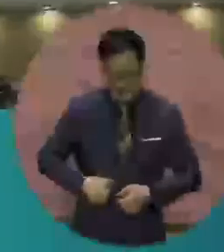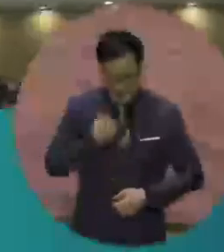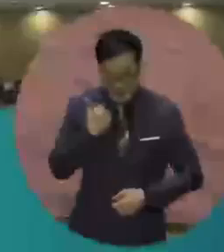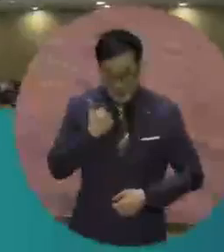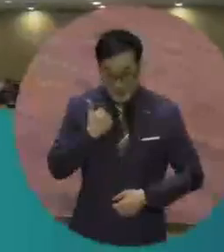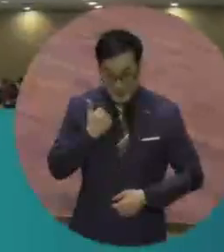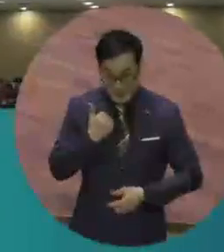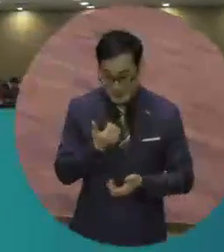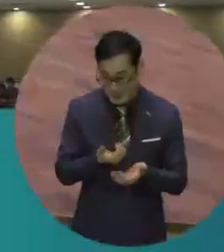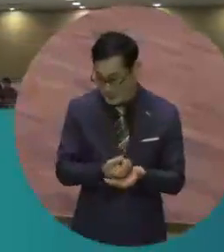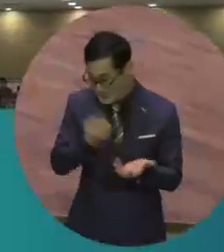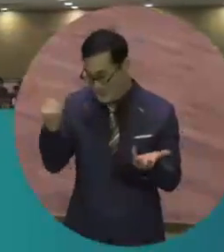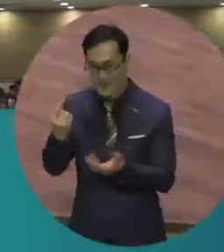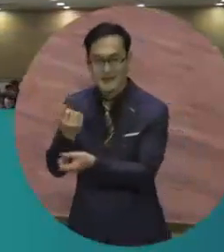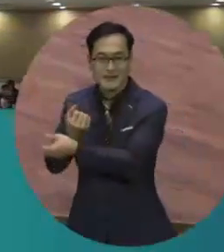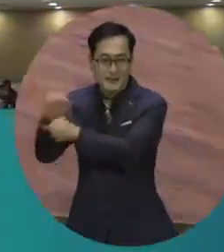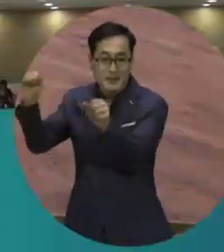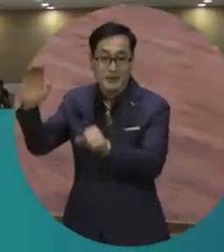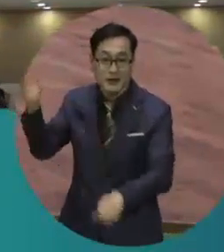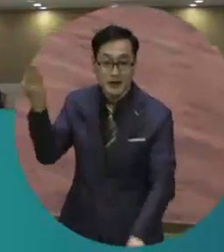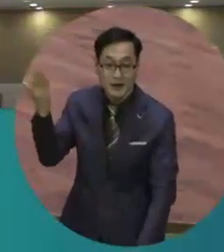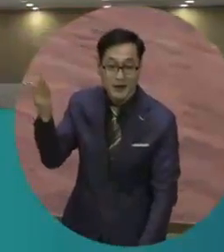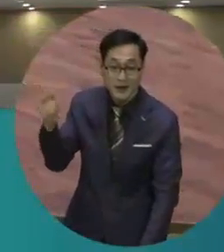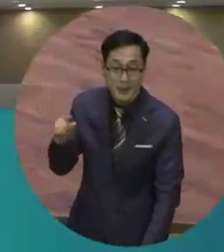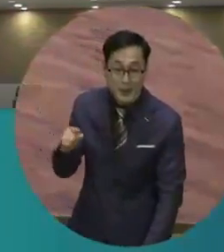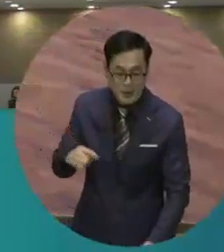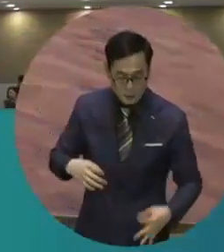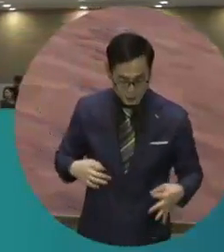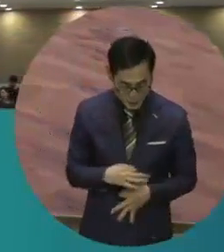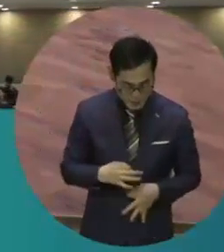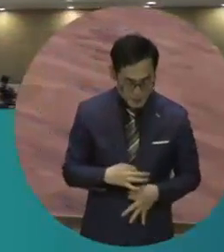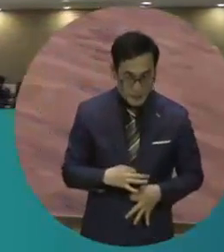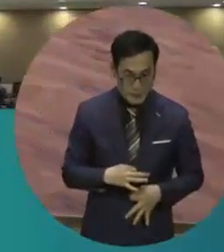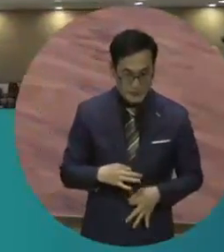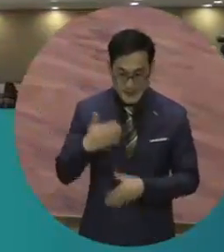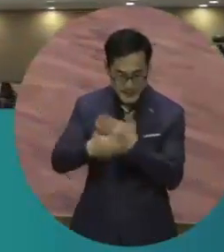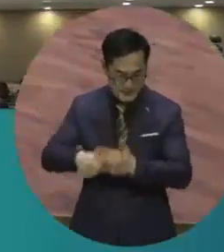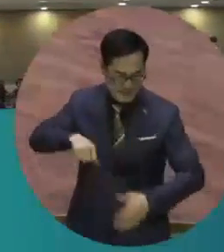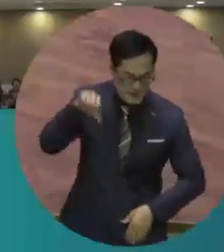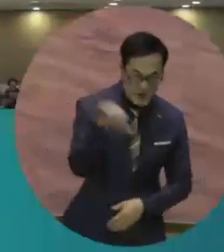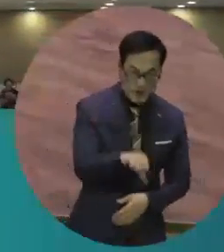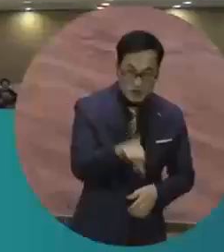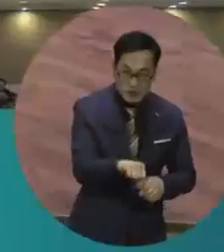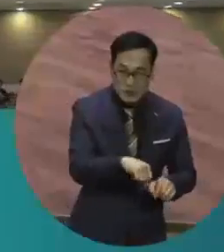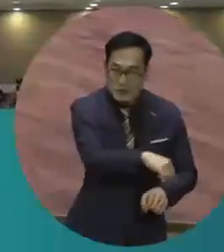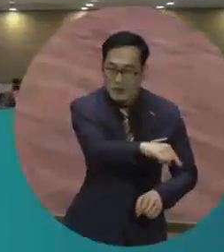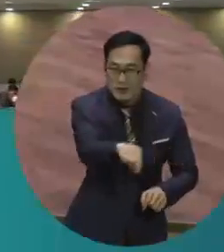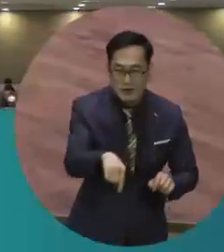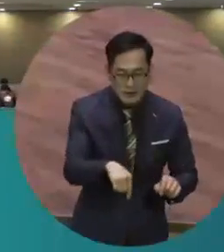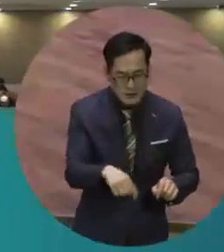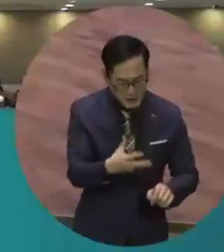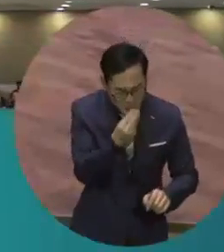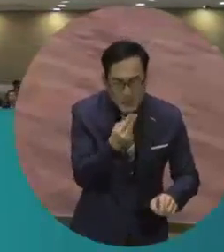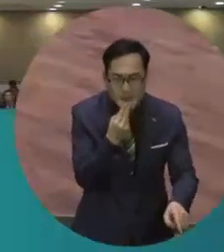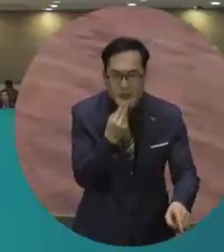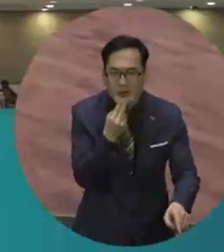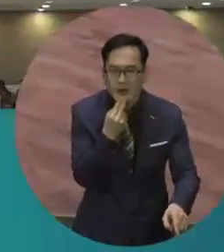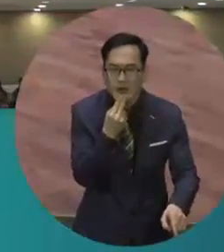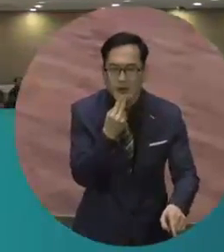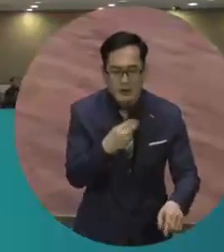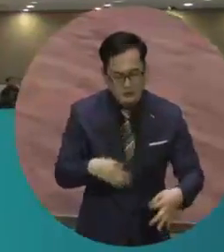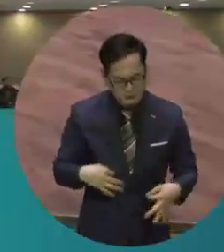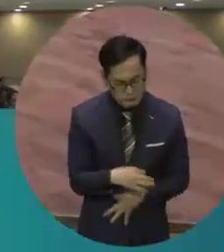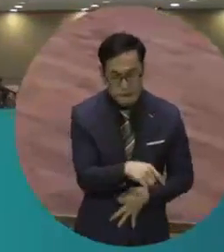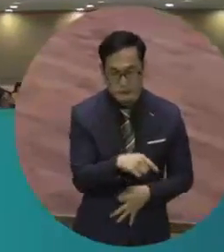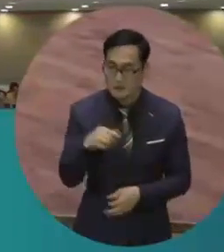진노가 불의로 진리를 막는 사람들의 모든 경건하지 않음과 불의에 대하여 하늘로부터 나타나니